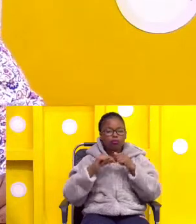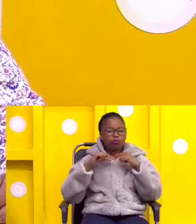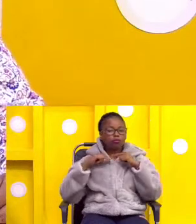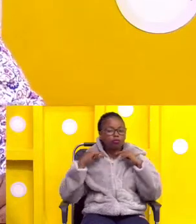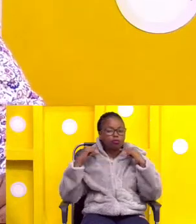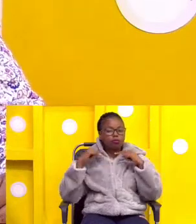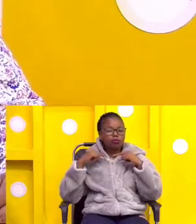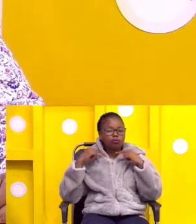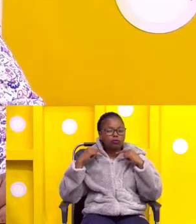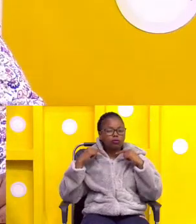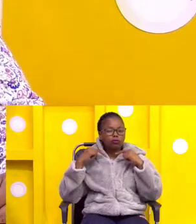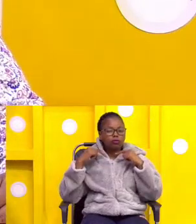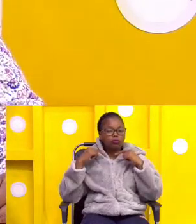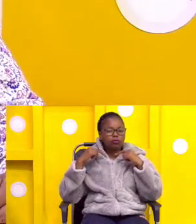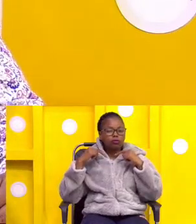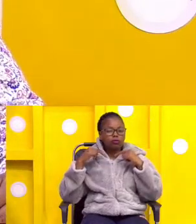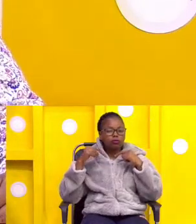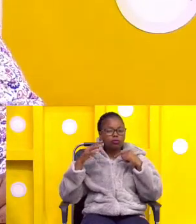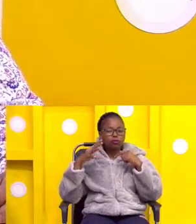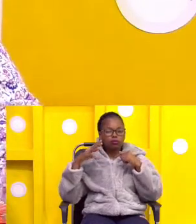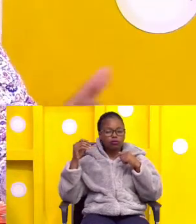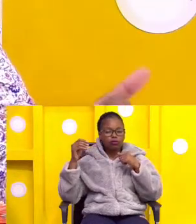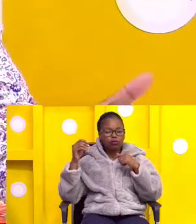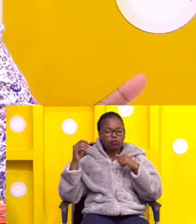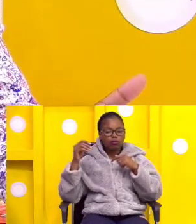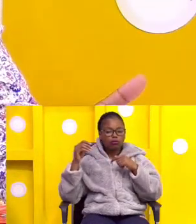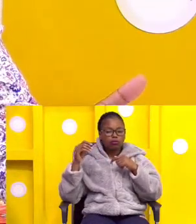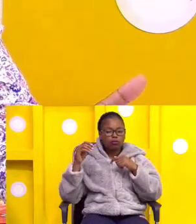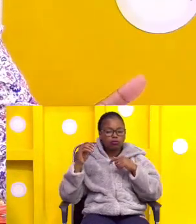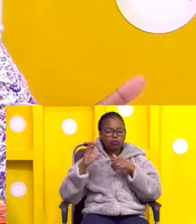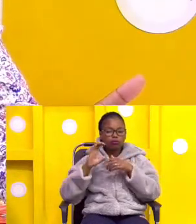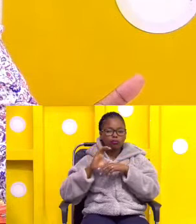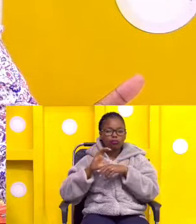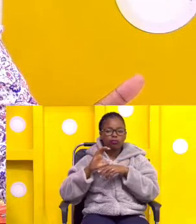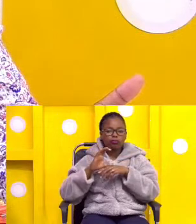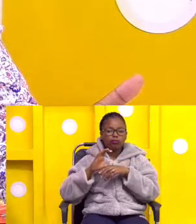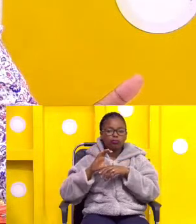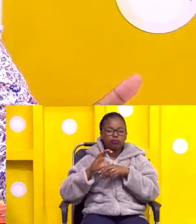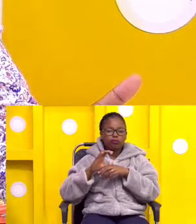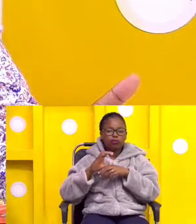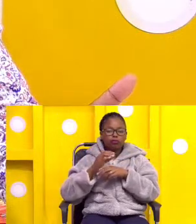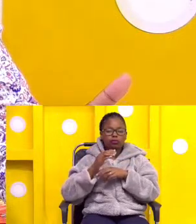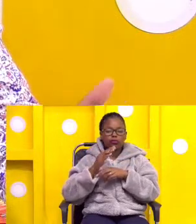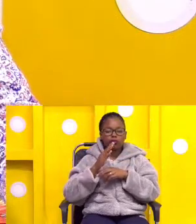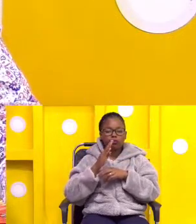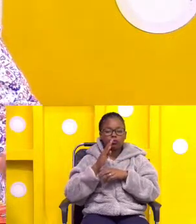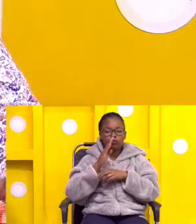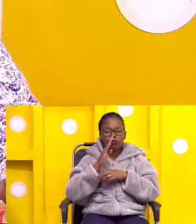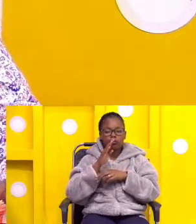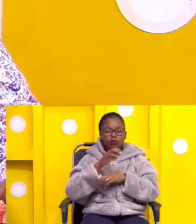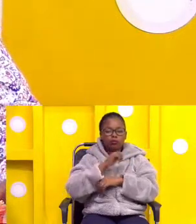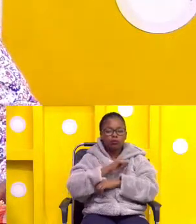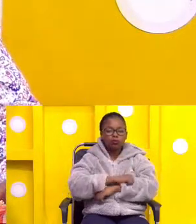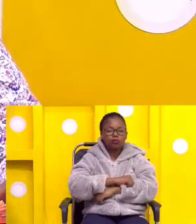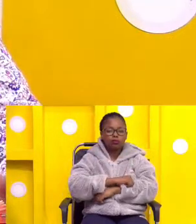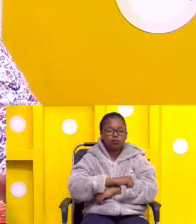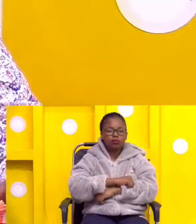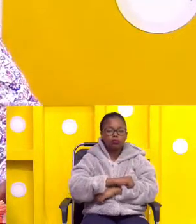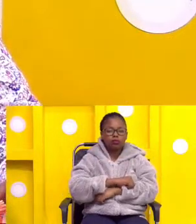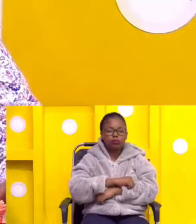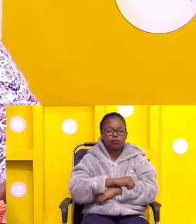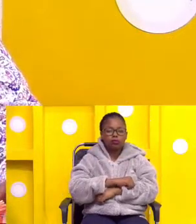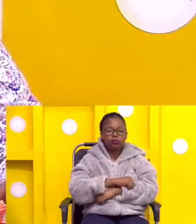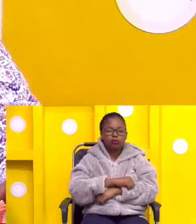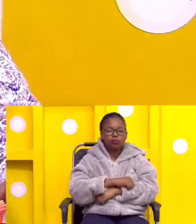Kanaka ugage vi, kakigira Sunday school. Na daha kanita maguta kanida ini. gakira